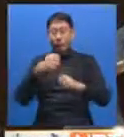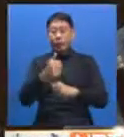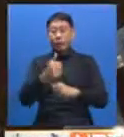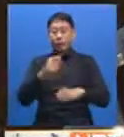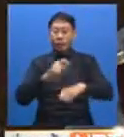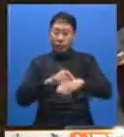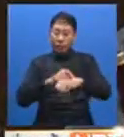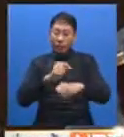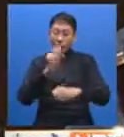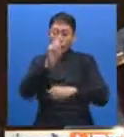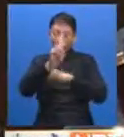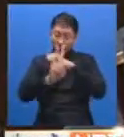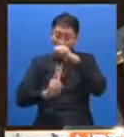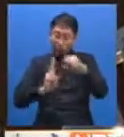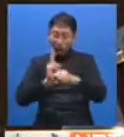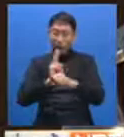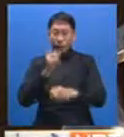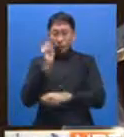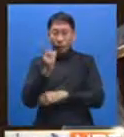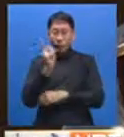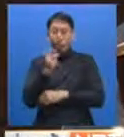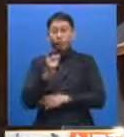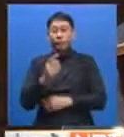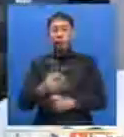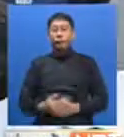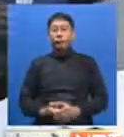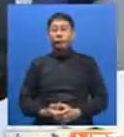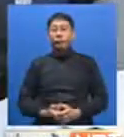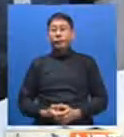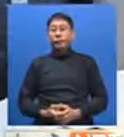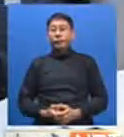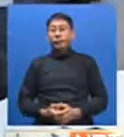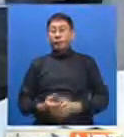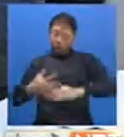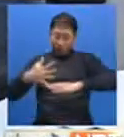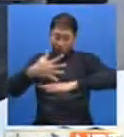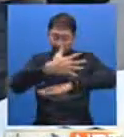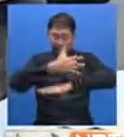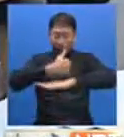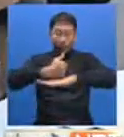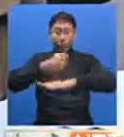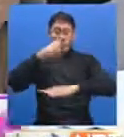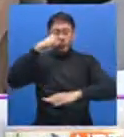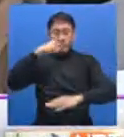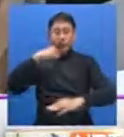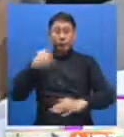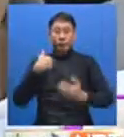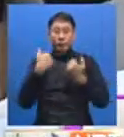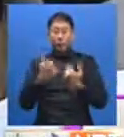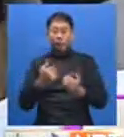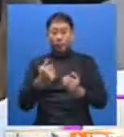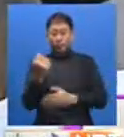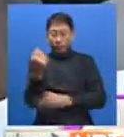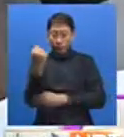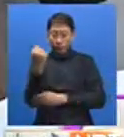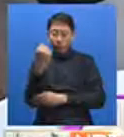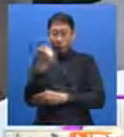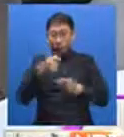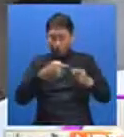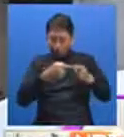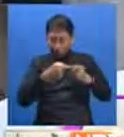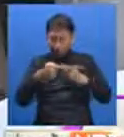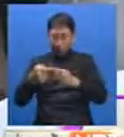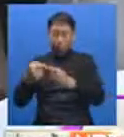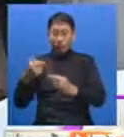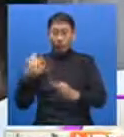าอันสั้นไม่ถึง2ปีอย่างแน่นอน การเมืองของเรานั้นจะต้องมีเสถียรภาพความมั่นคงและต่อเนื่องโด